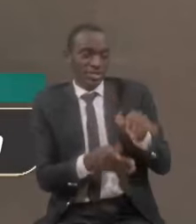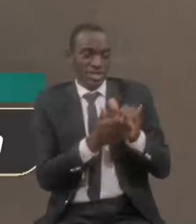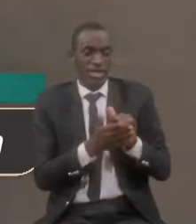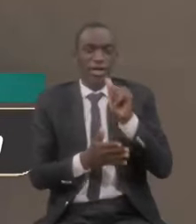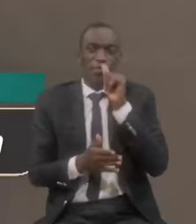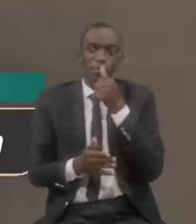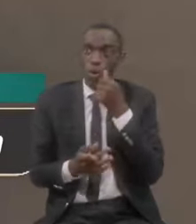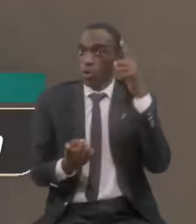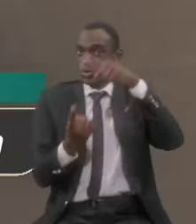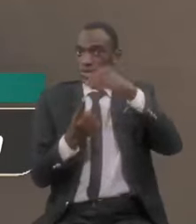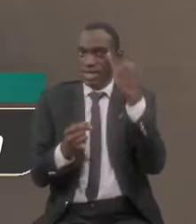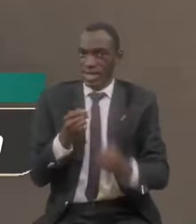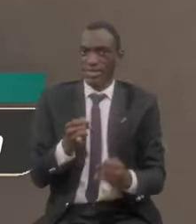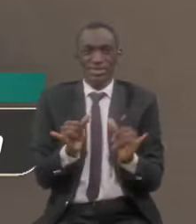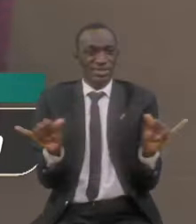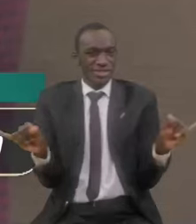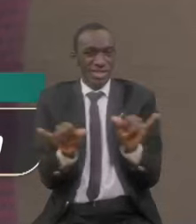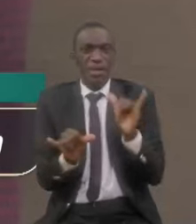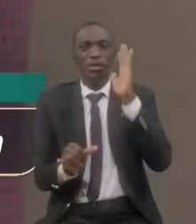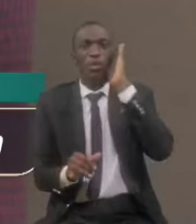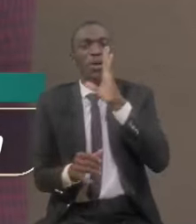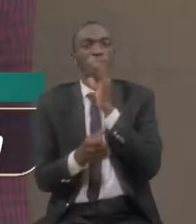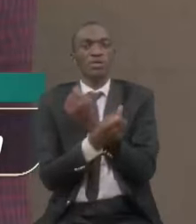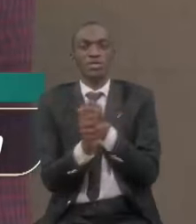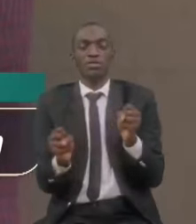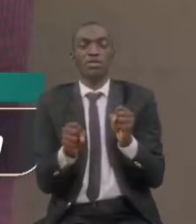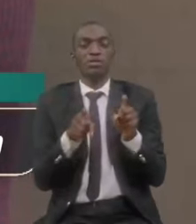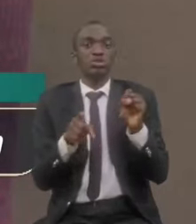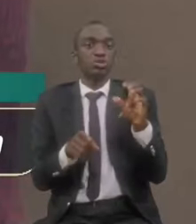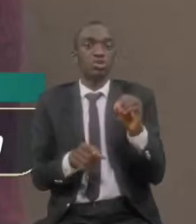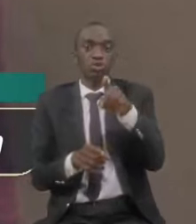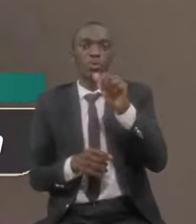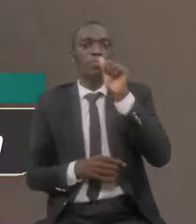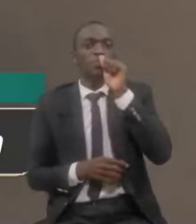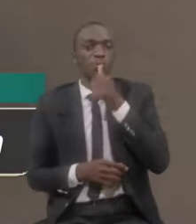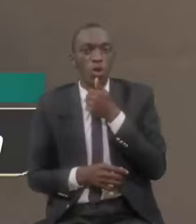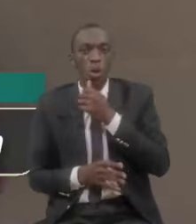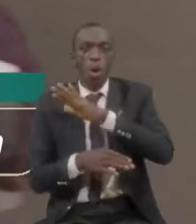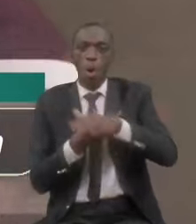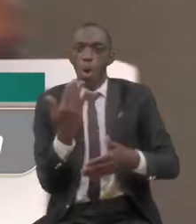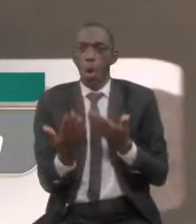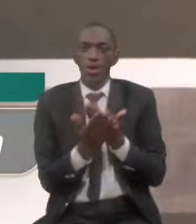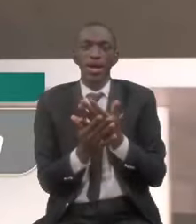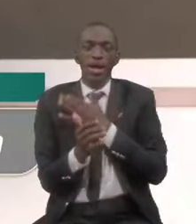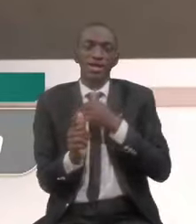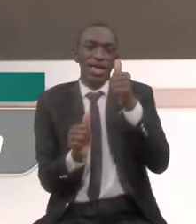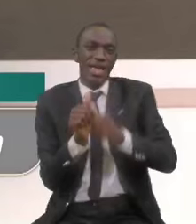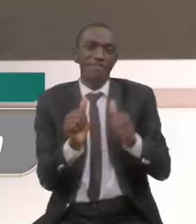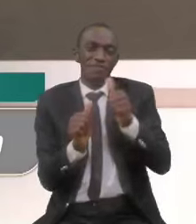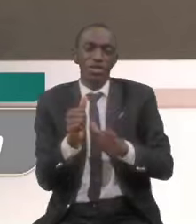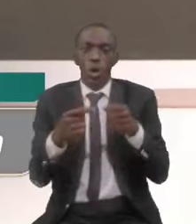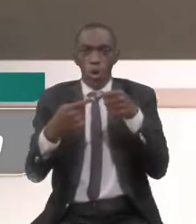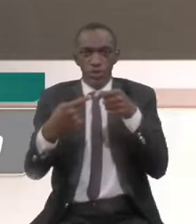sauvé. Ainsi donc, tu enduis tout et toute contradiction. Et